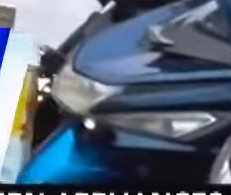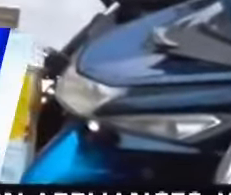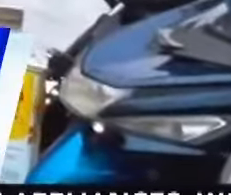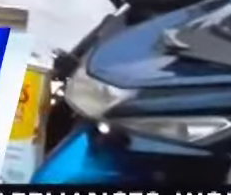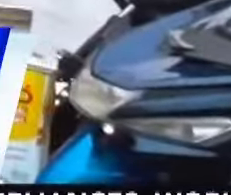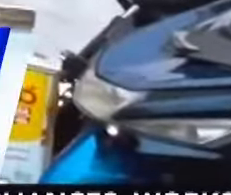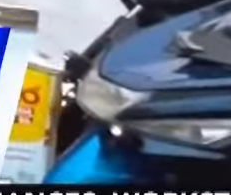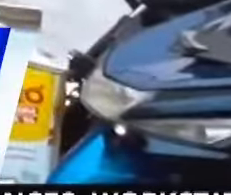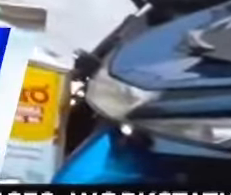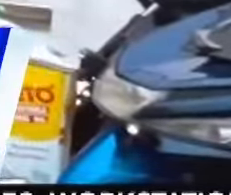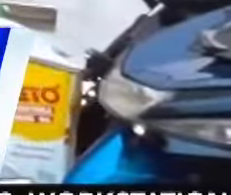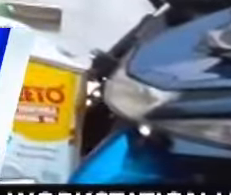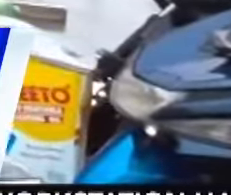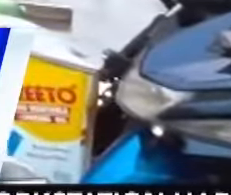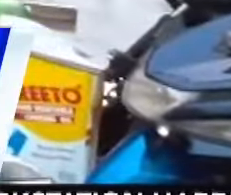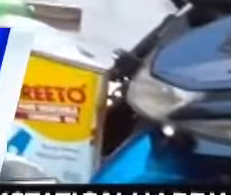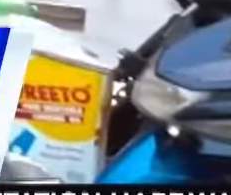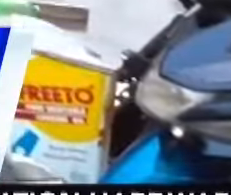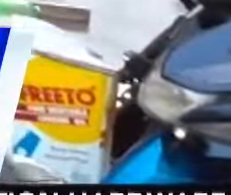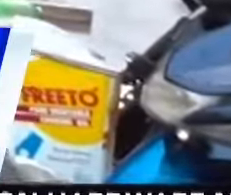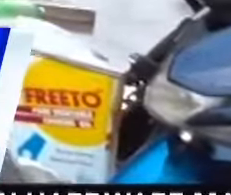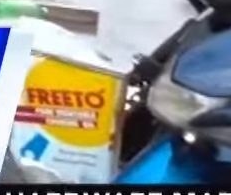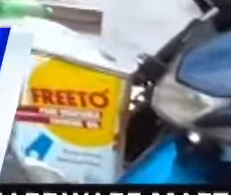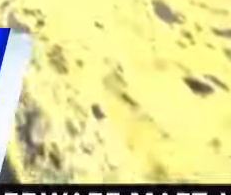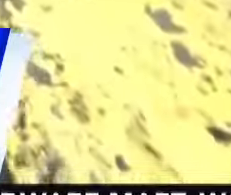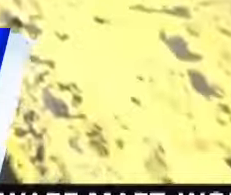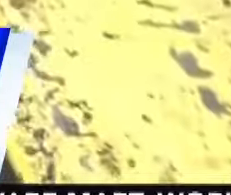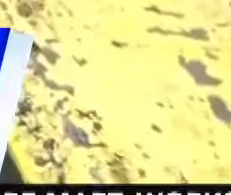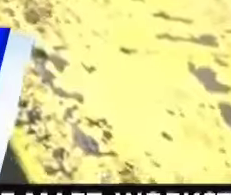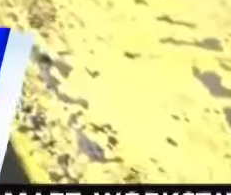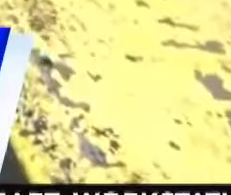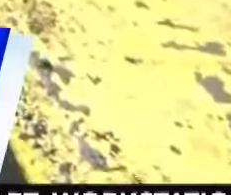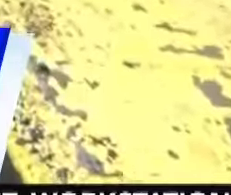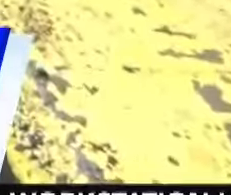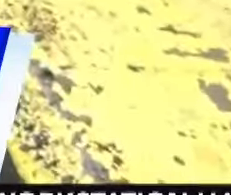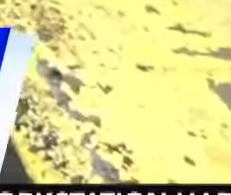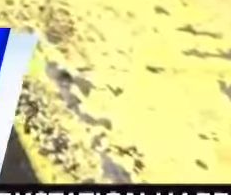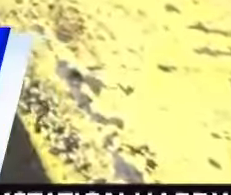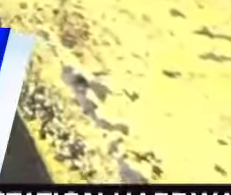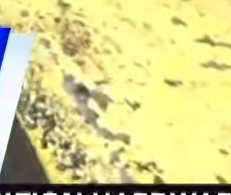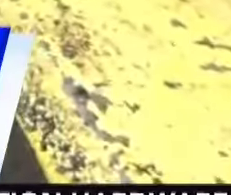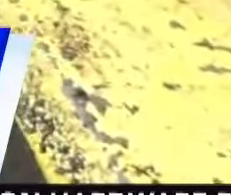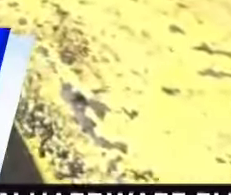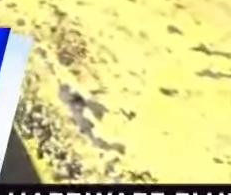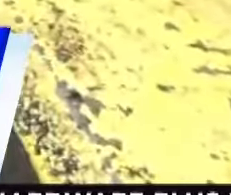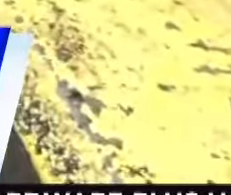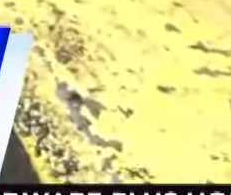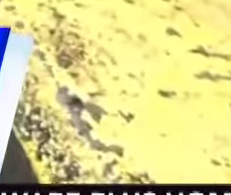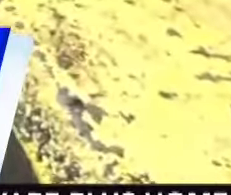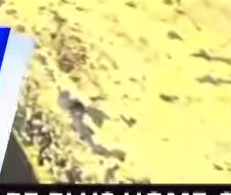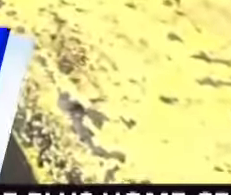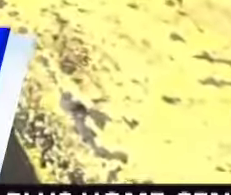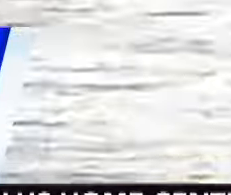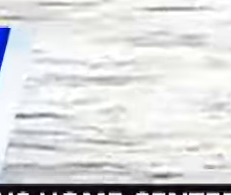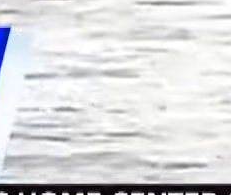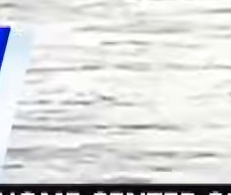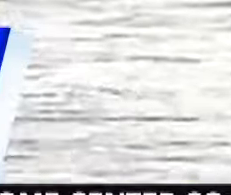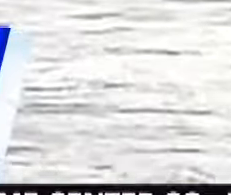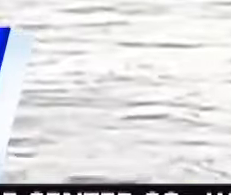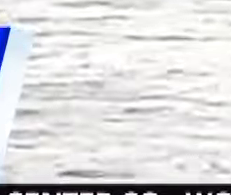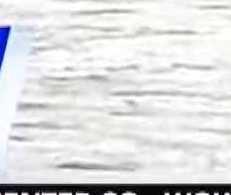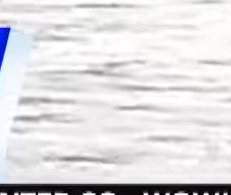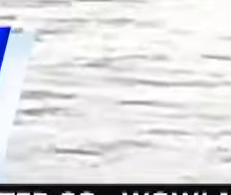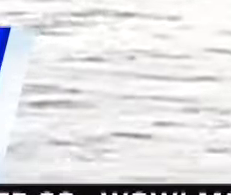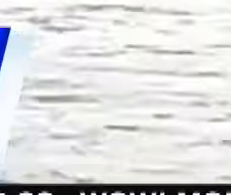Ipapakita ko lamang po sa inyo, mga kapuso, na halos pumantay na po yung umaagos na ilog dito